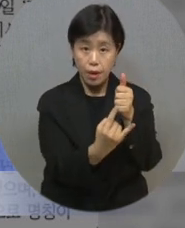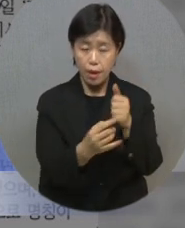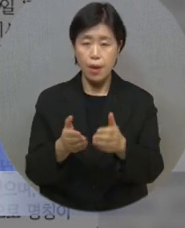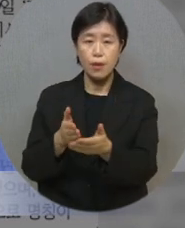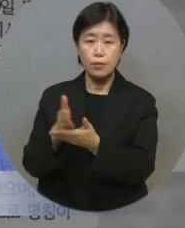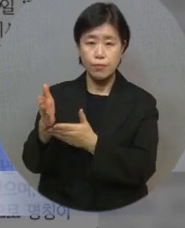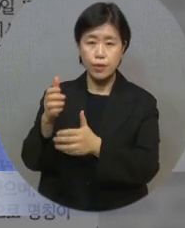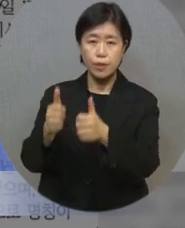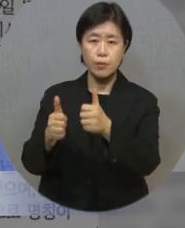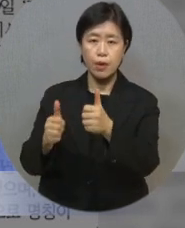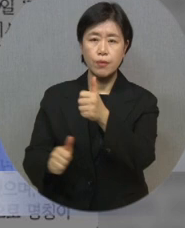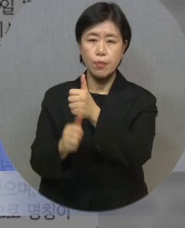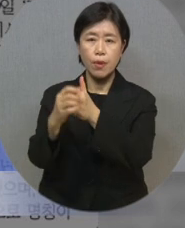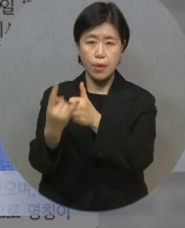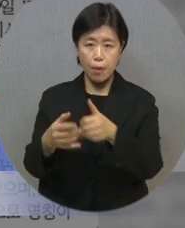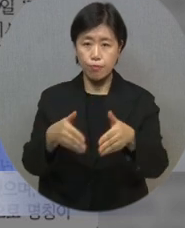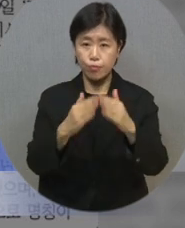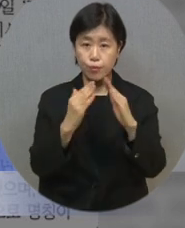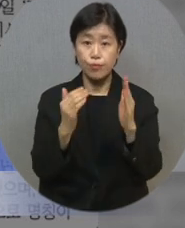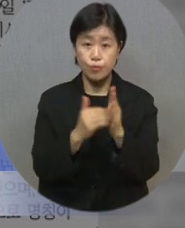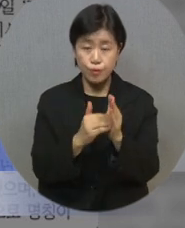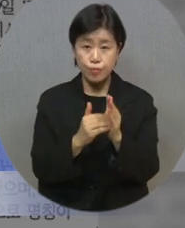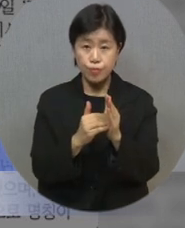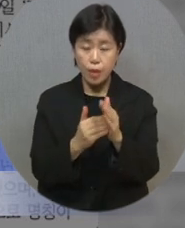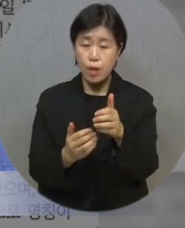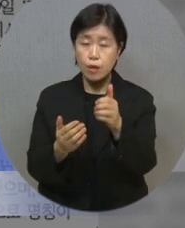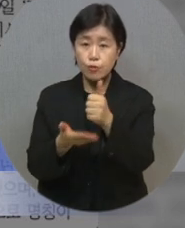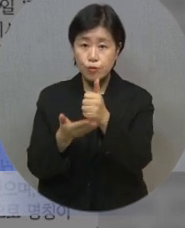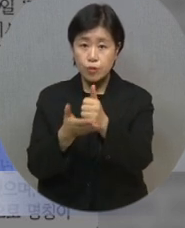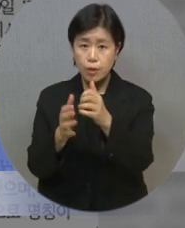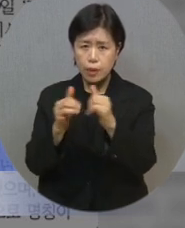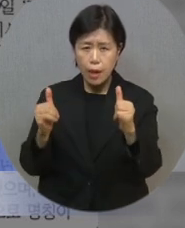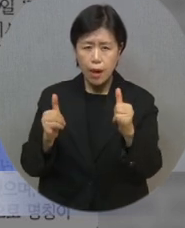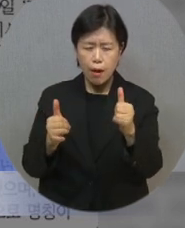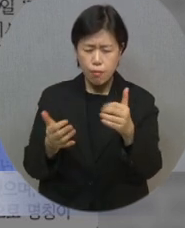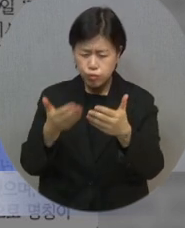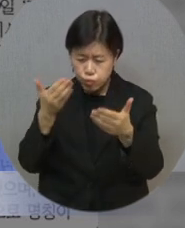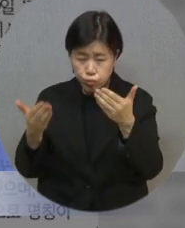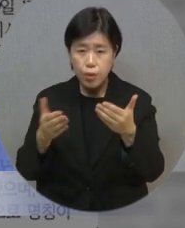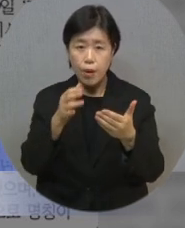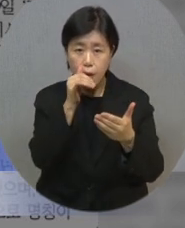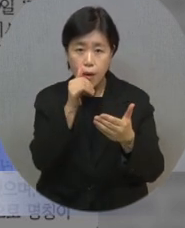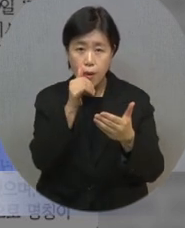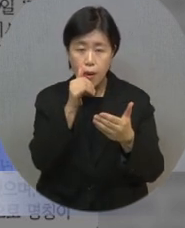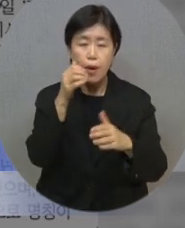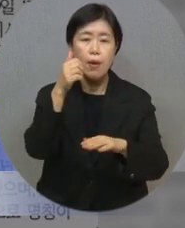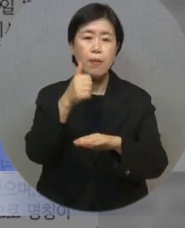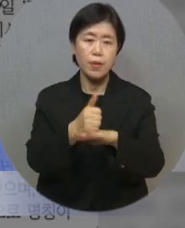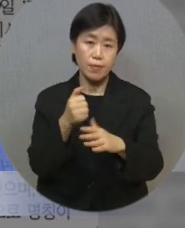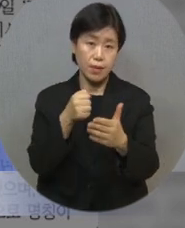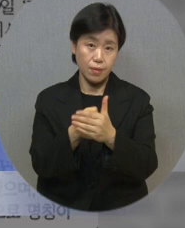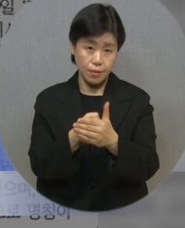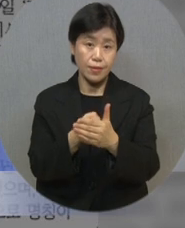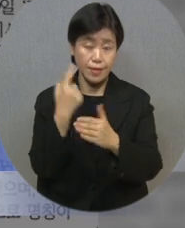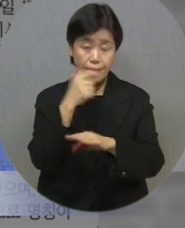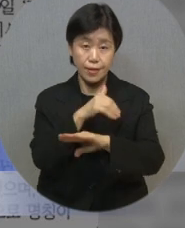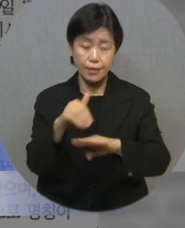위원회를 구성해 후보자에 대한 공적 심사와 와 현지 실사 등을 한 후 수상자를 발표할